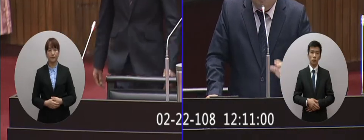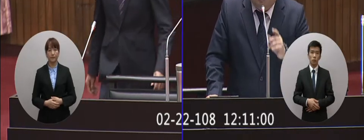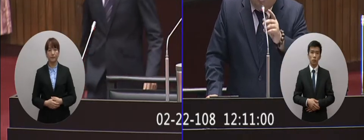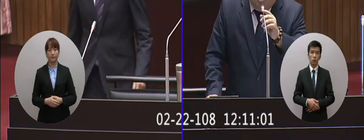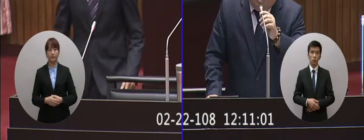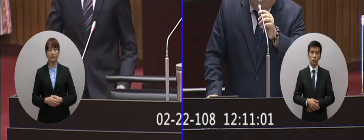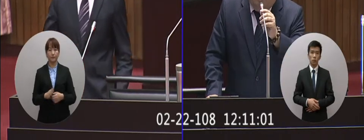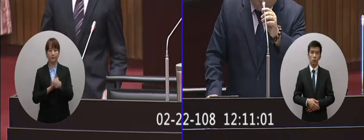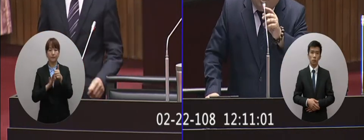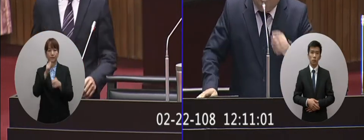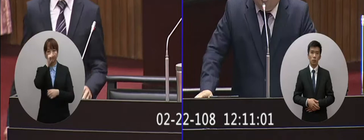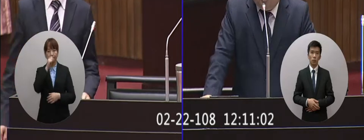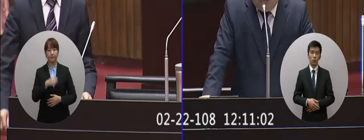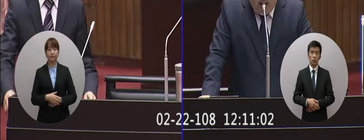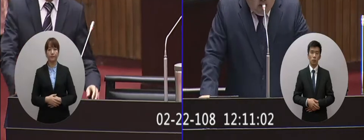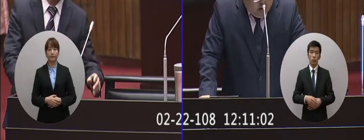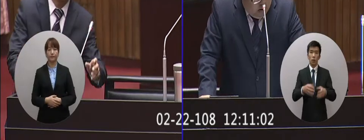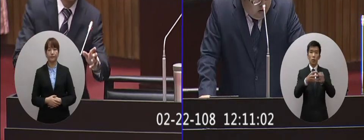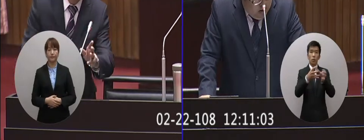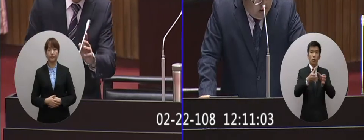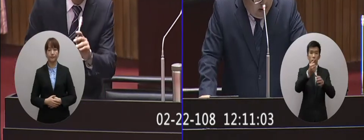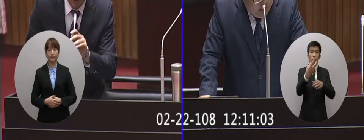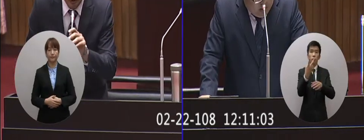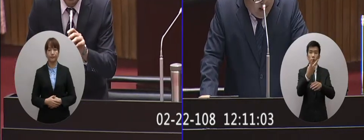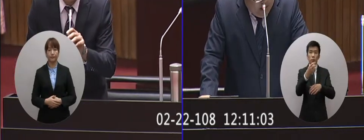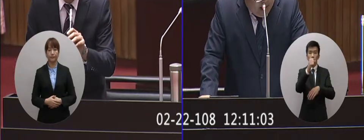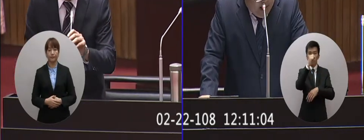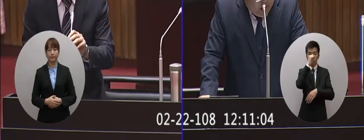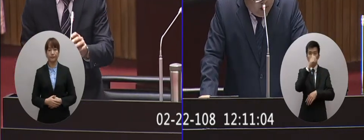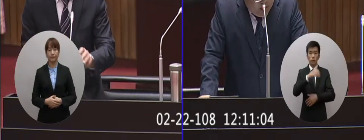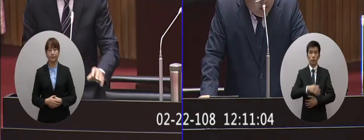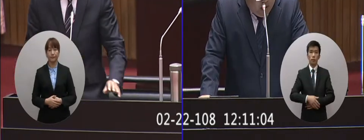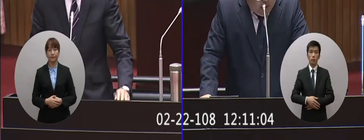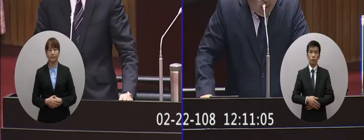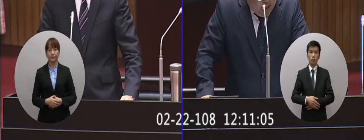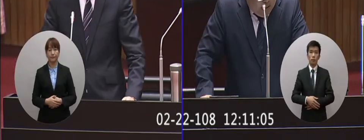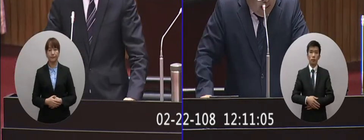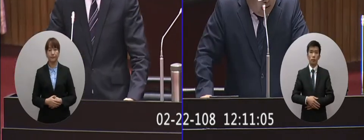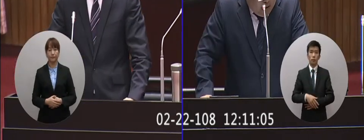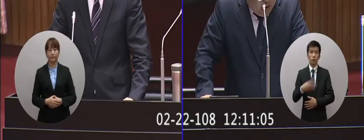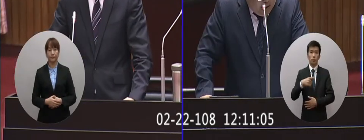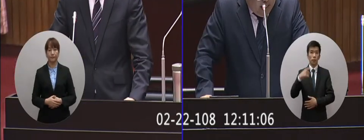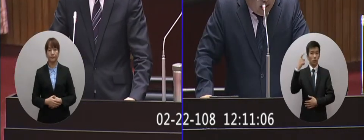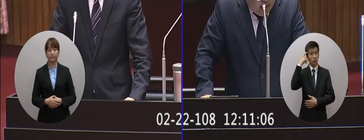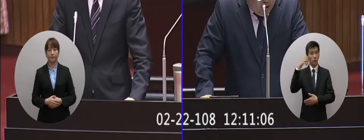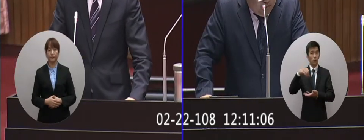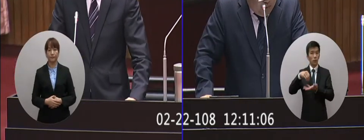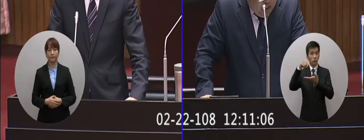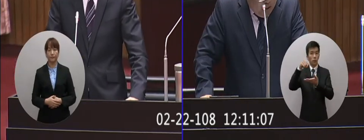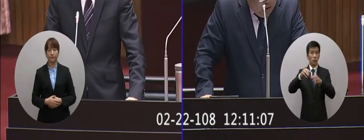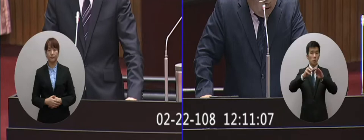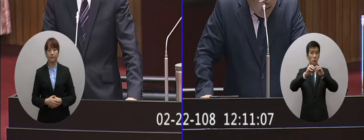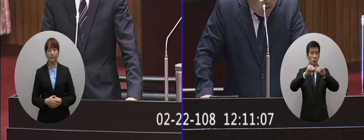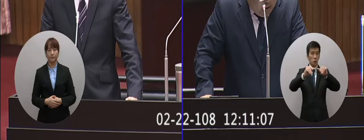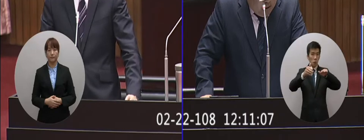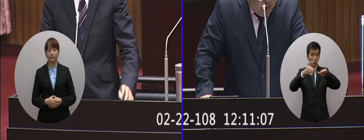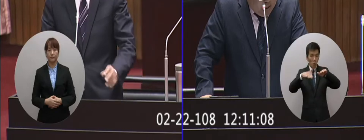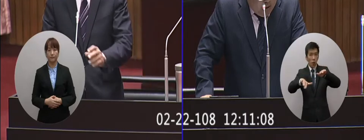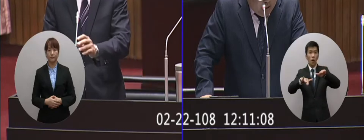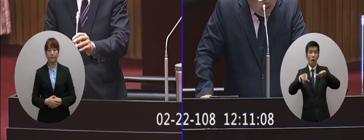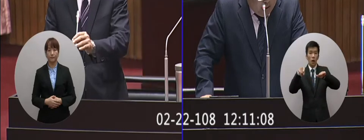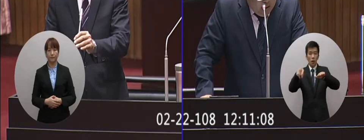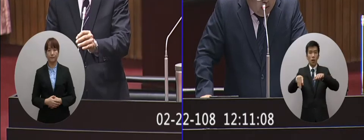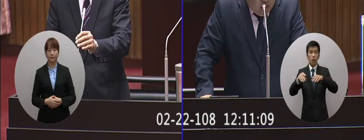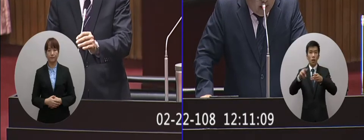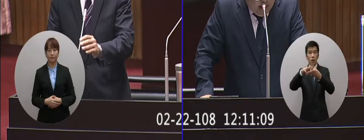委员好。 部长跟陈主委好。那我现在要聊的就是说，这个严重地层下限区不利农业经